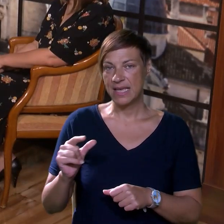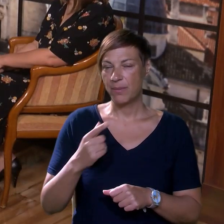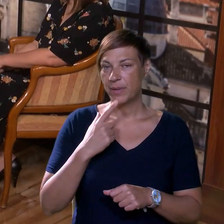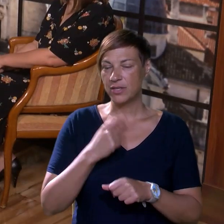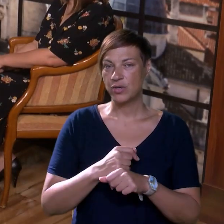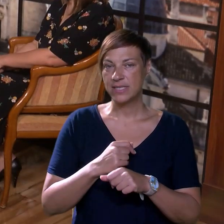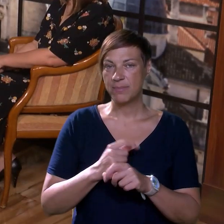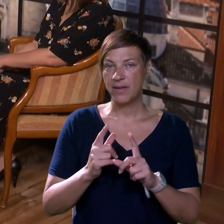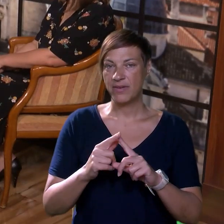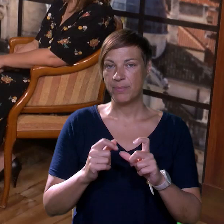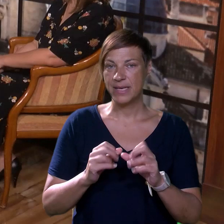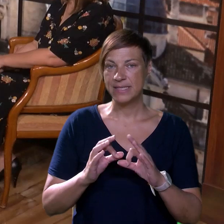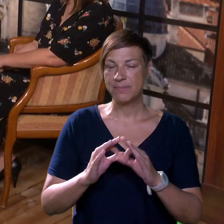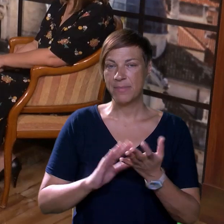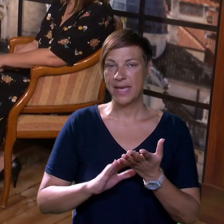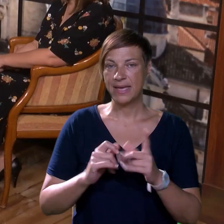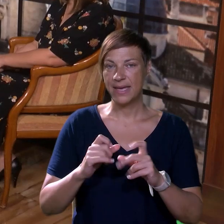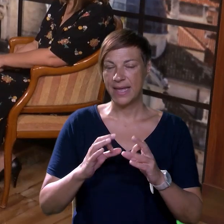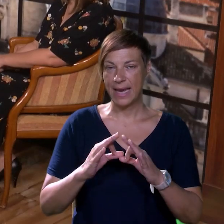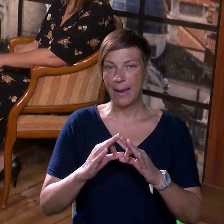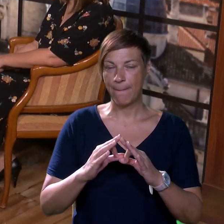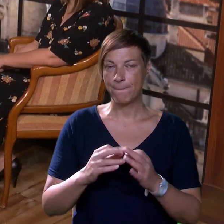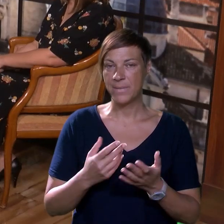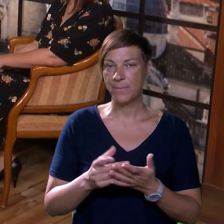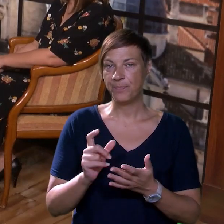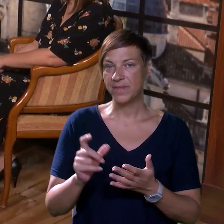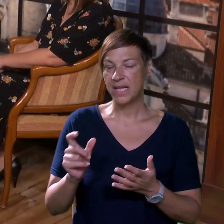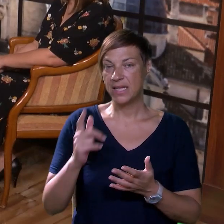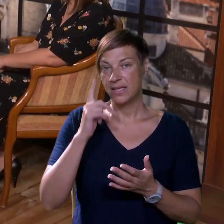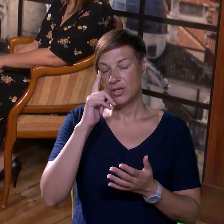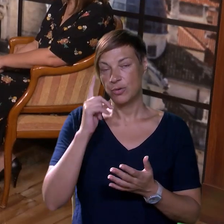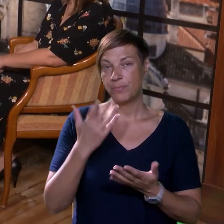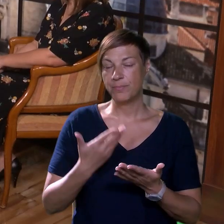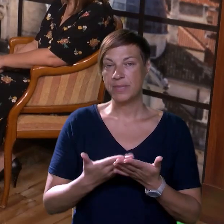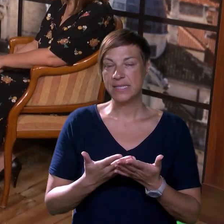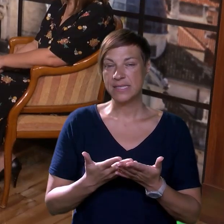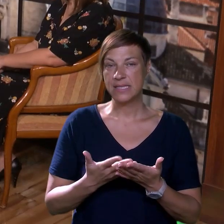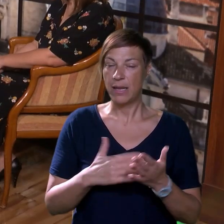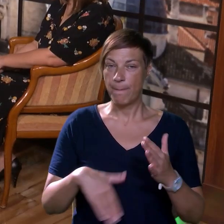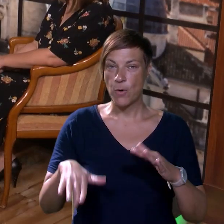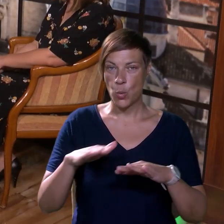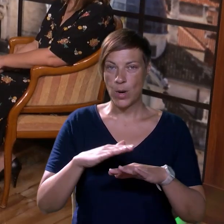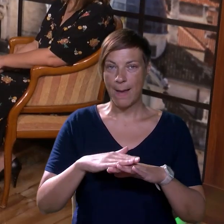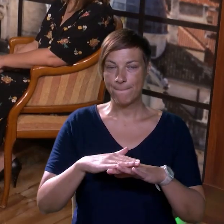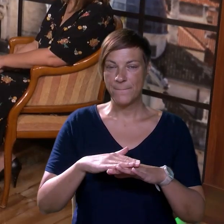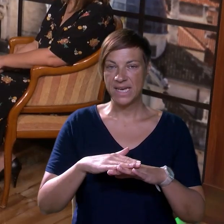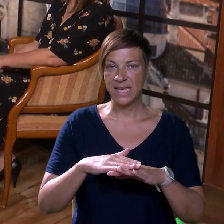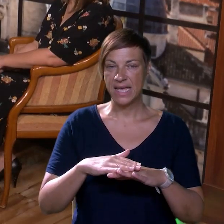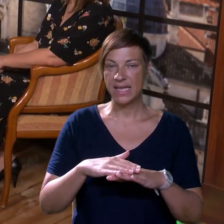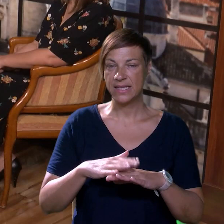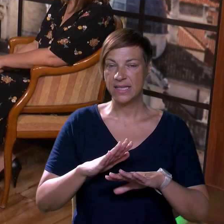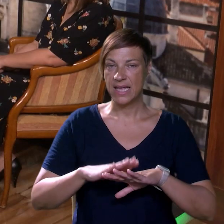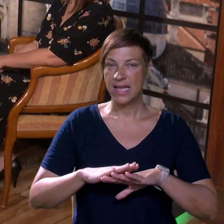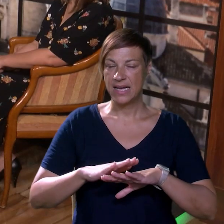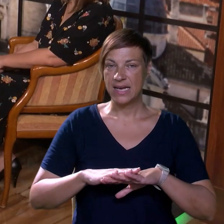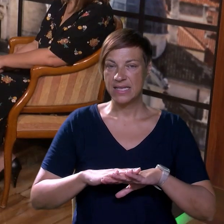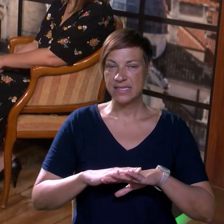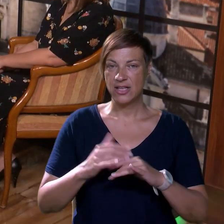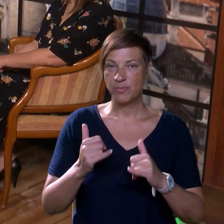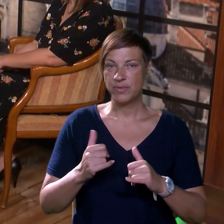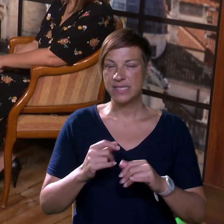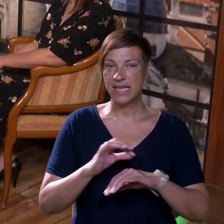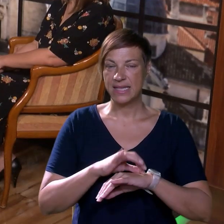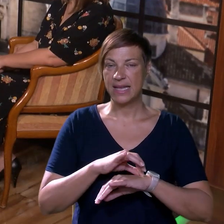bavi pacemakerima, resinkronizacijskim uređajima, taj segment mislimo znatno unaprijediti. Naslonili smo se sada